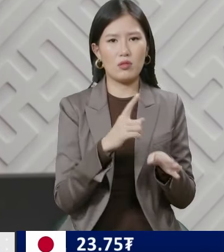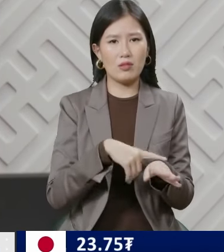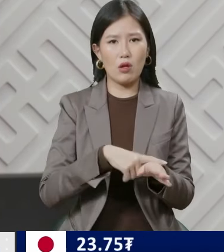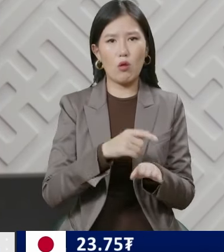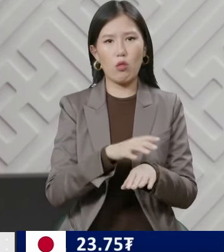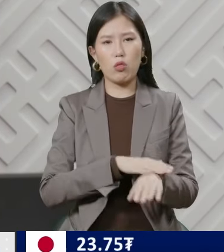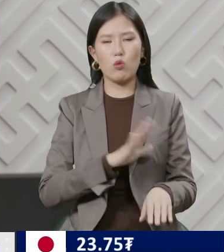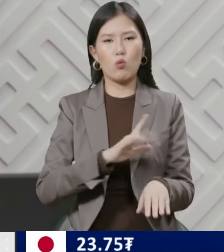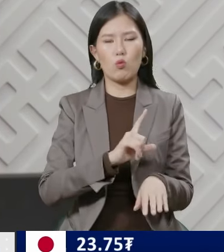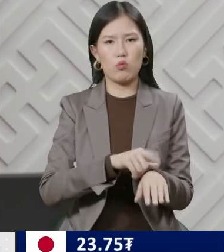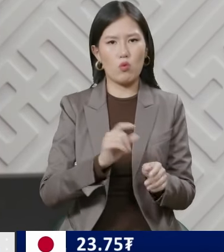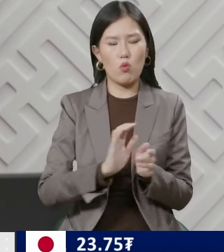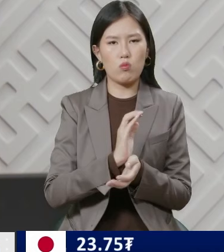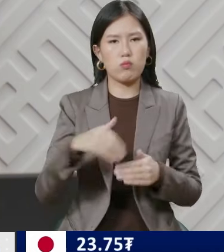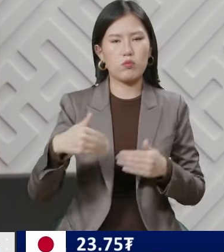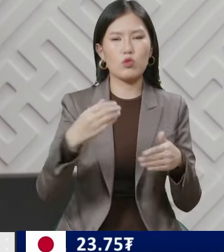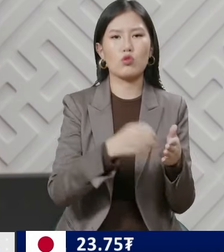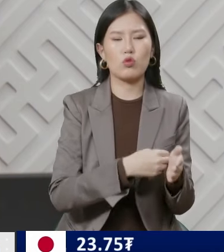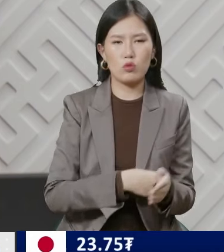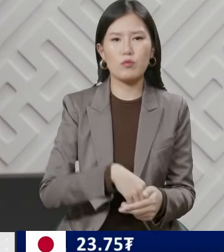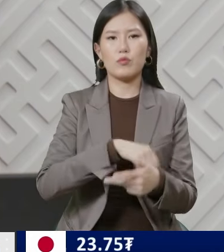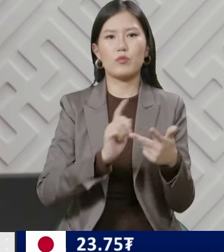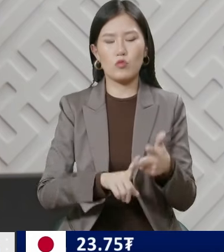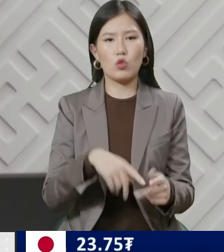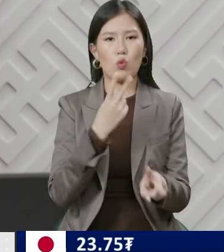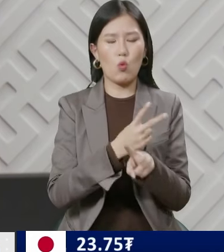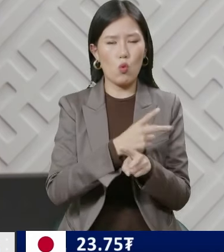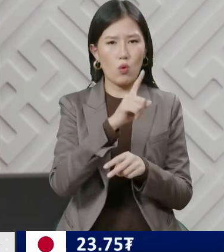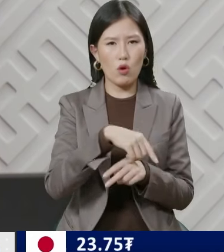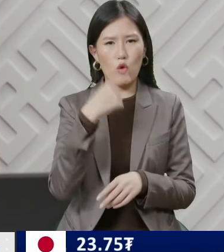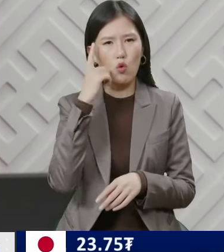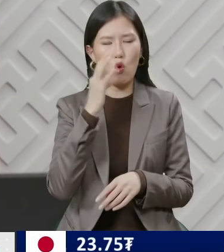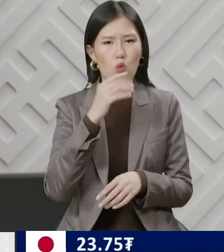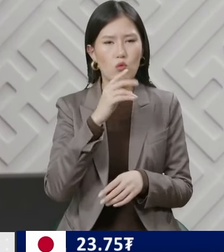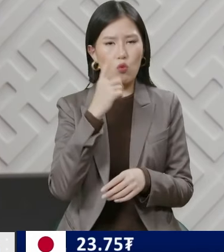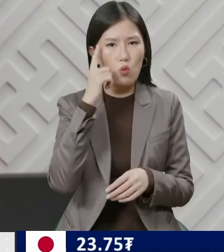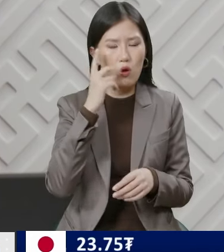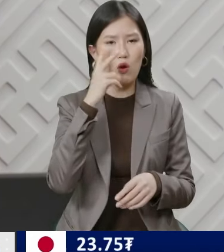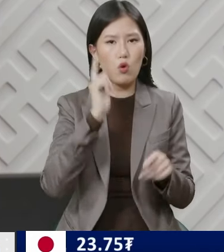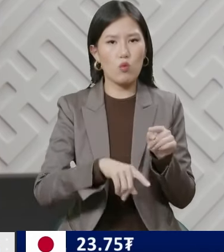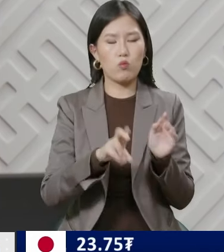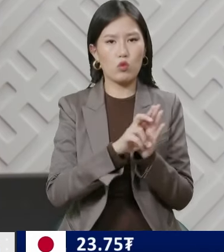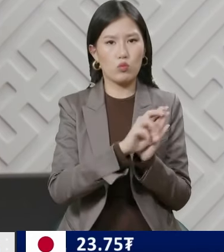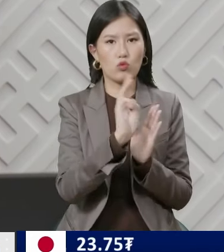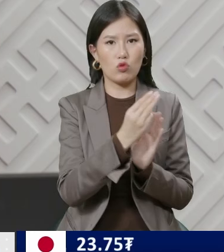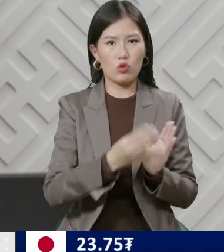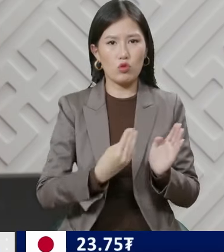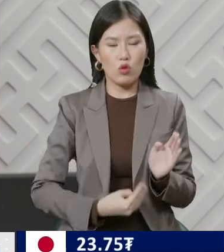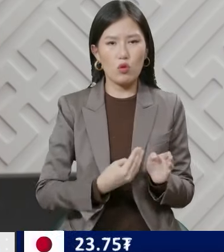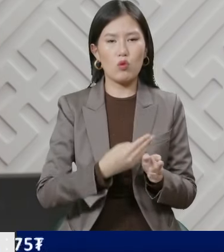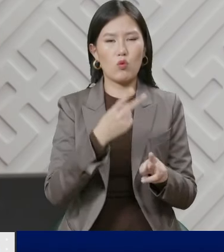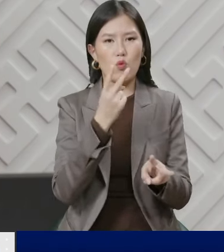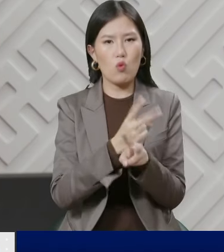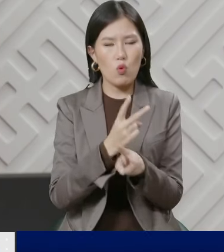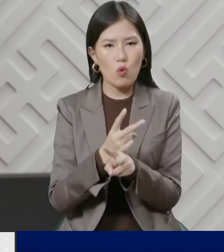байх. Иж үрэн зохицуулттай ойлгомжтой хууль буюу хуулийг тодорхой ойлгомжтой болгож хууль болон журмаар зохицуулах харилцааны